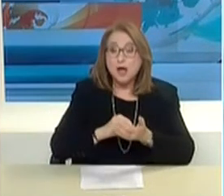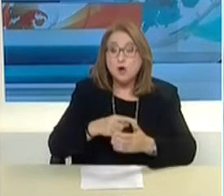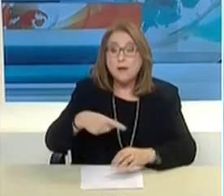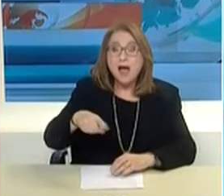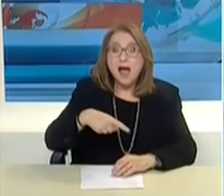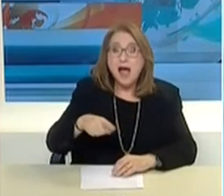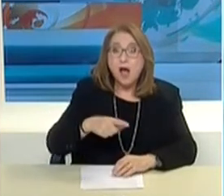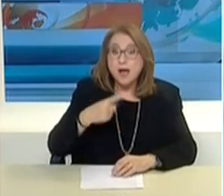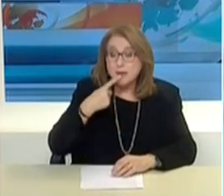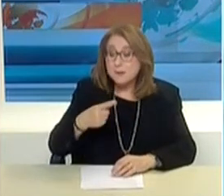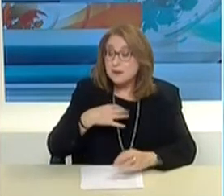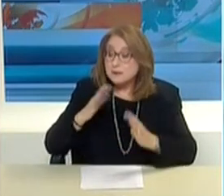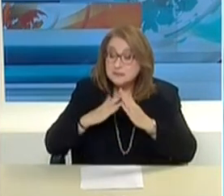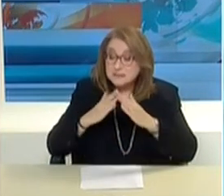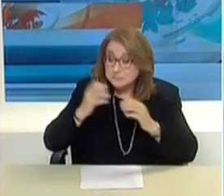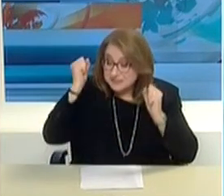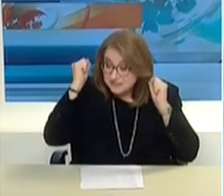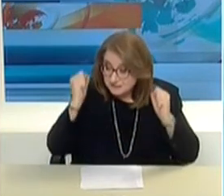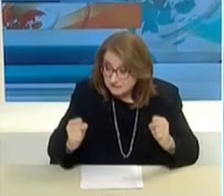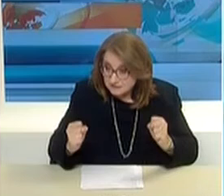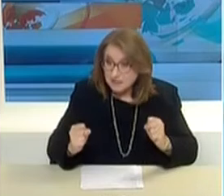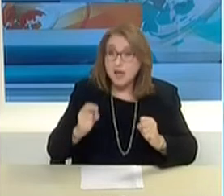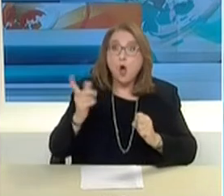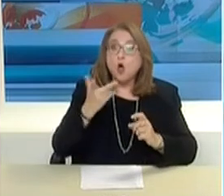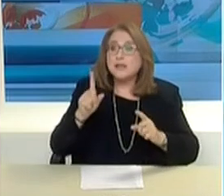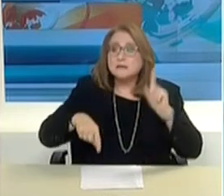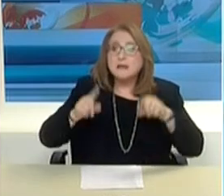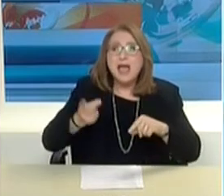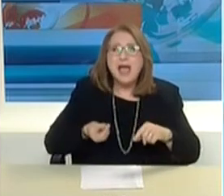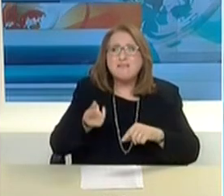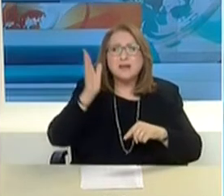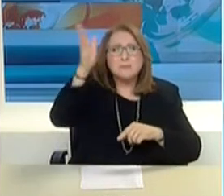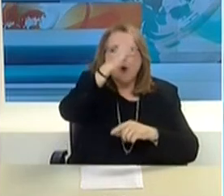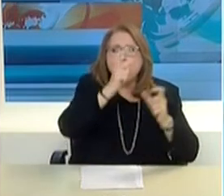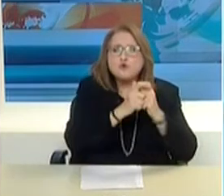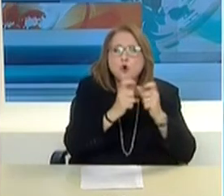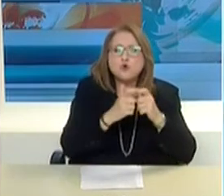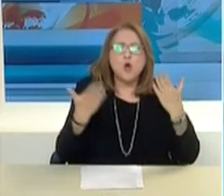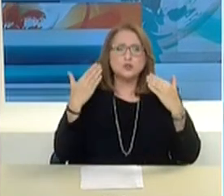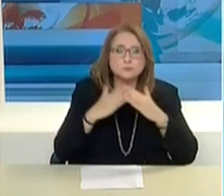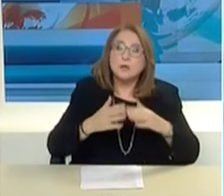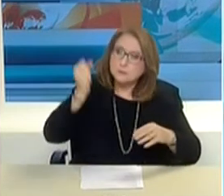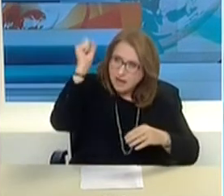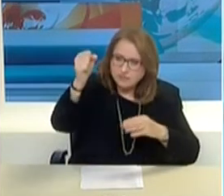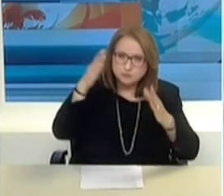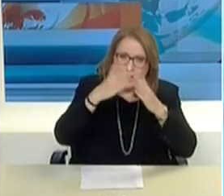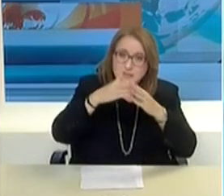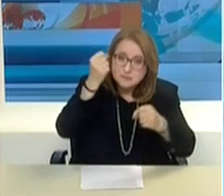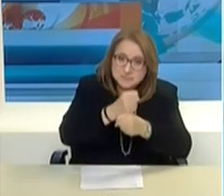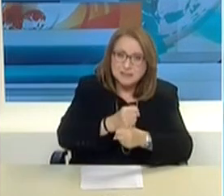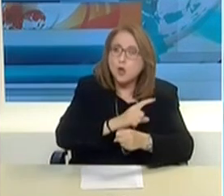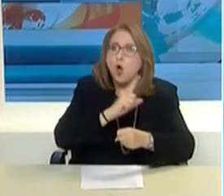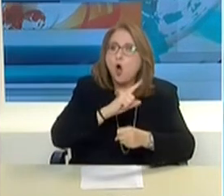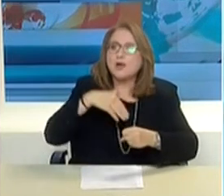παραμείνουν στα σπίτια τους και να αποφύγουν κάθε επαφή με ανθρώπους του τόπου προορισμού τους. Και οι υπόλοιποι